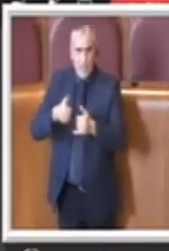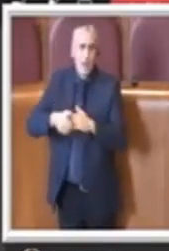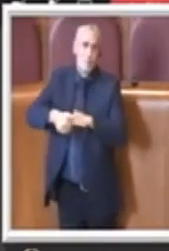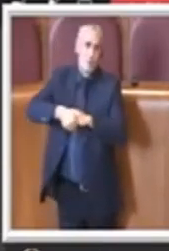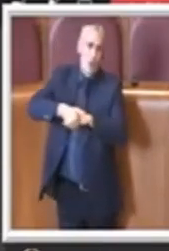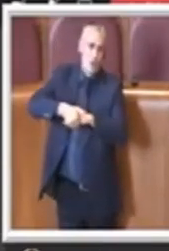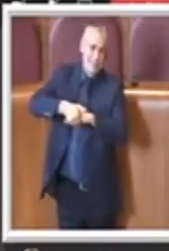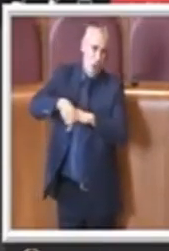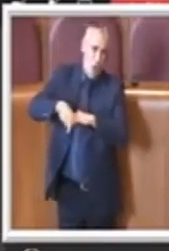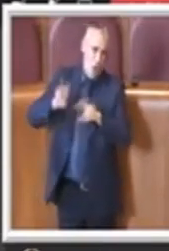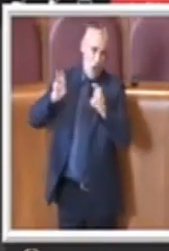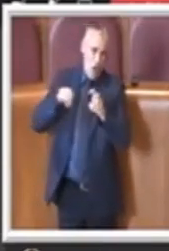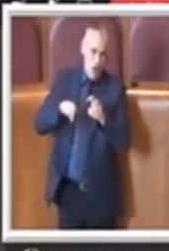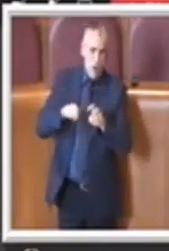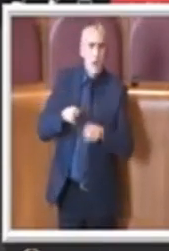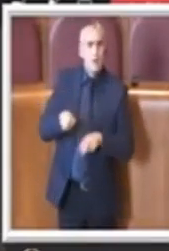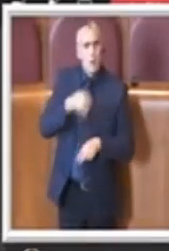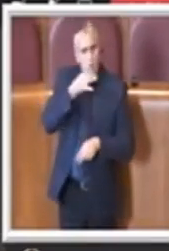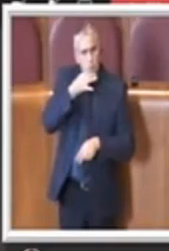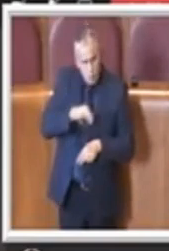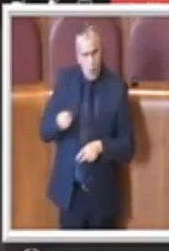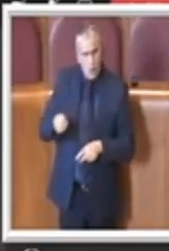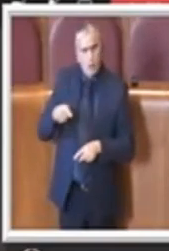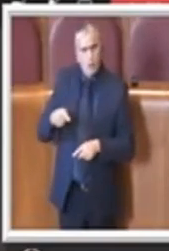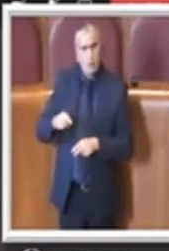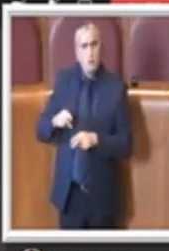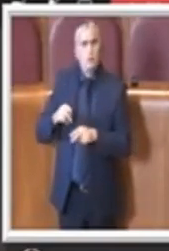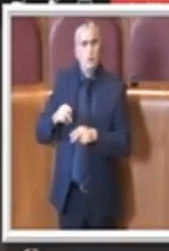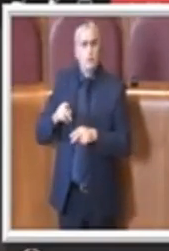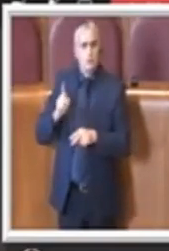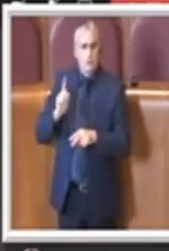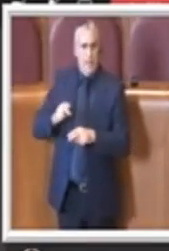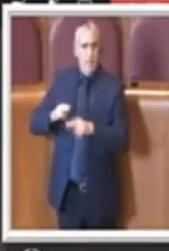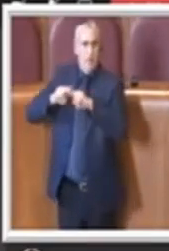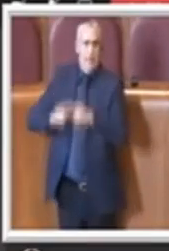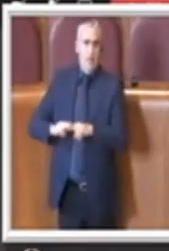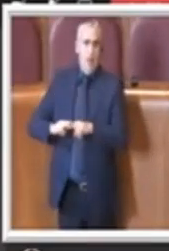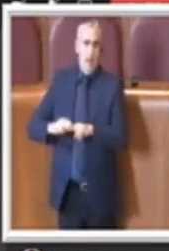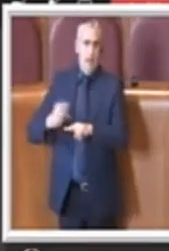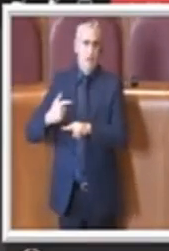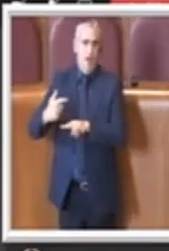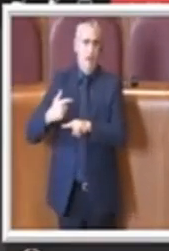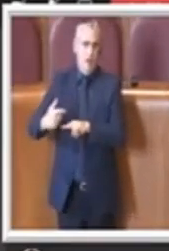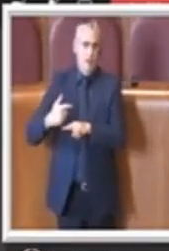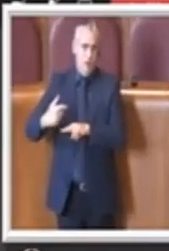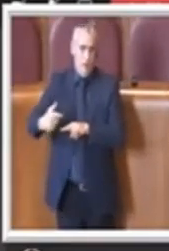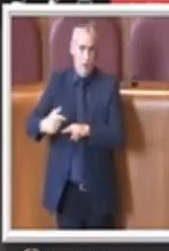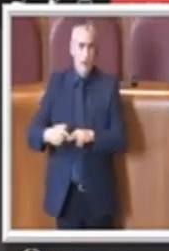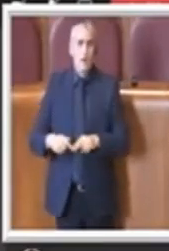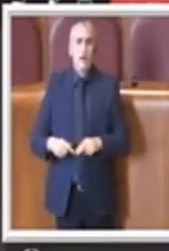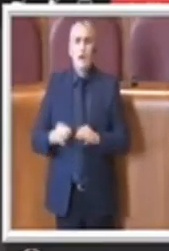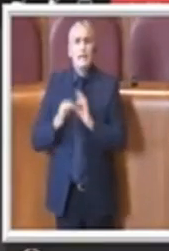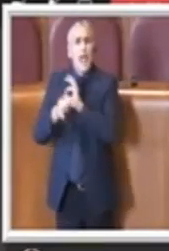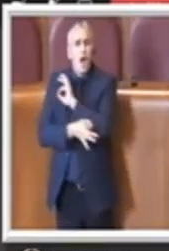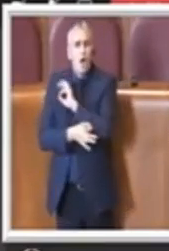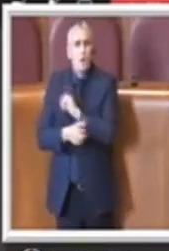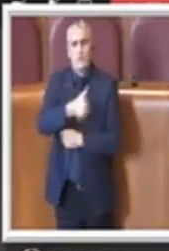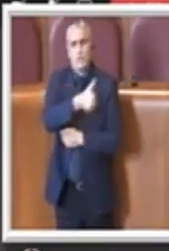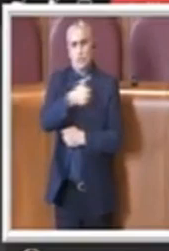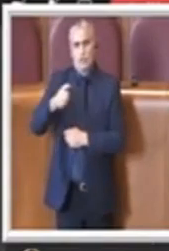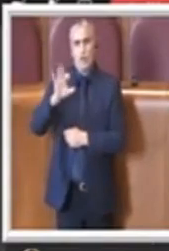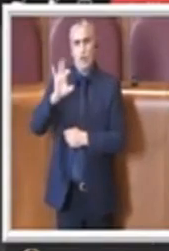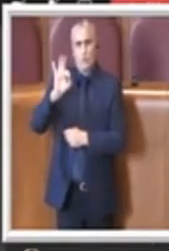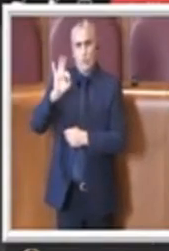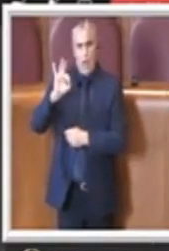che hanno e che dovranno diventare necessariamente definitive parliamo di 150 km più altri